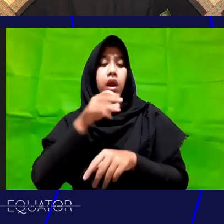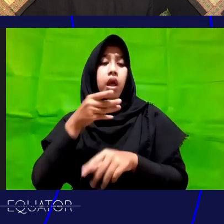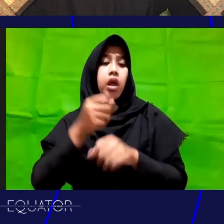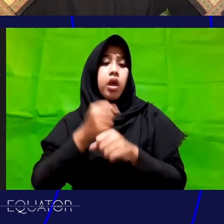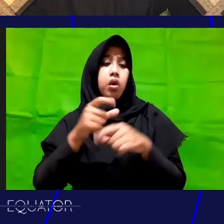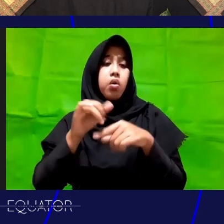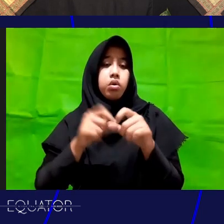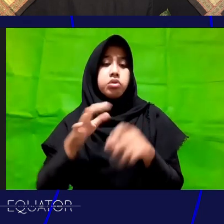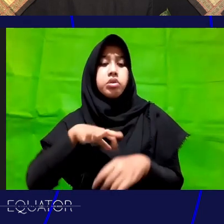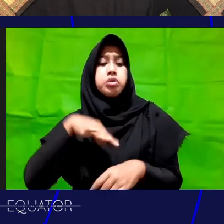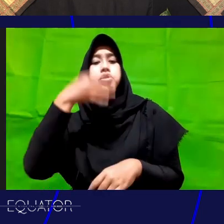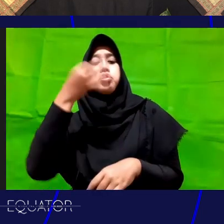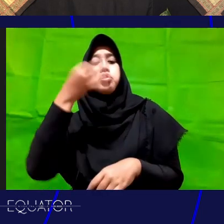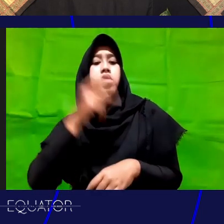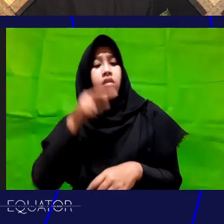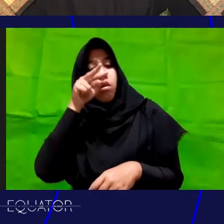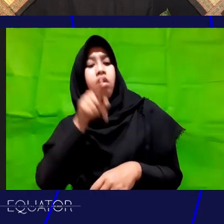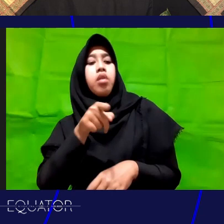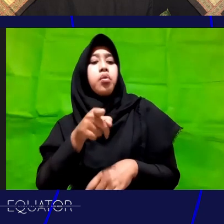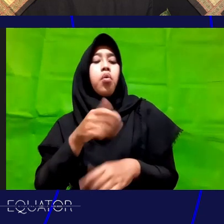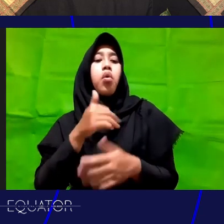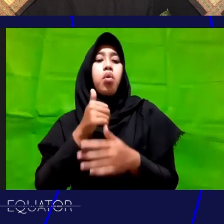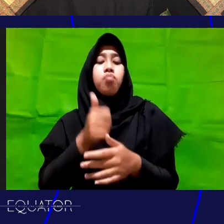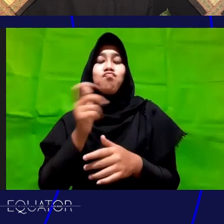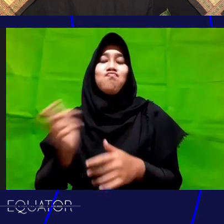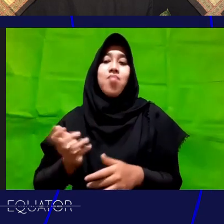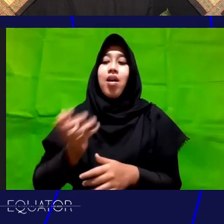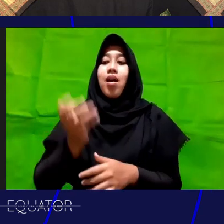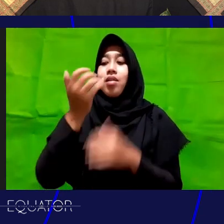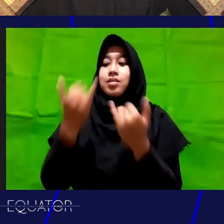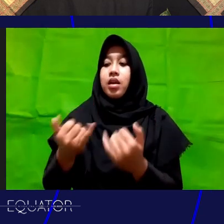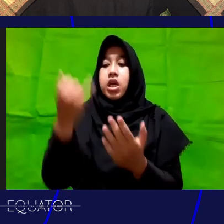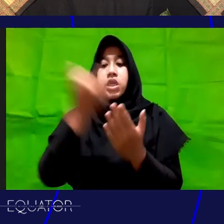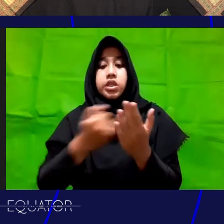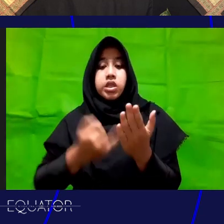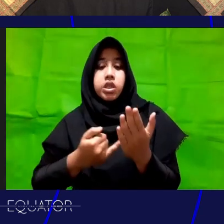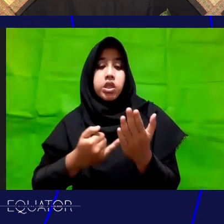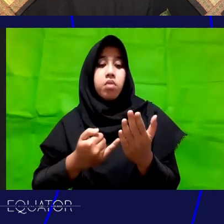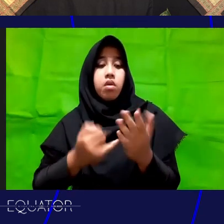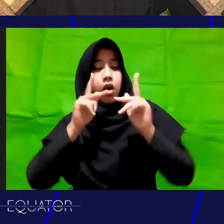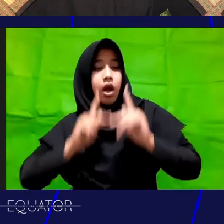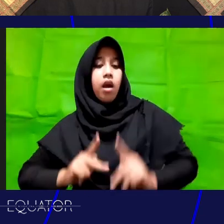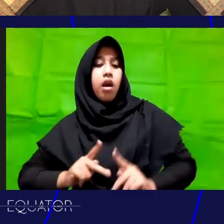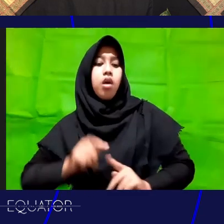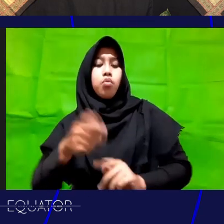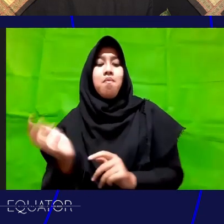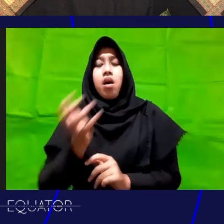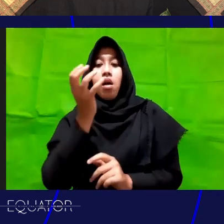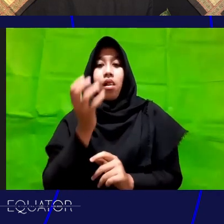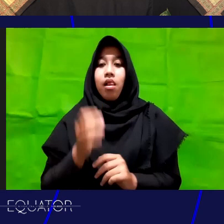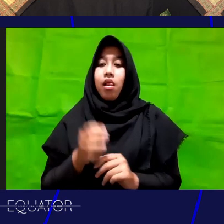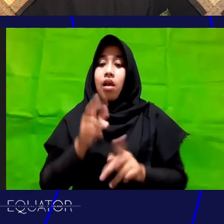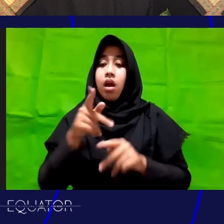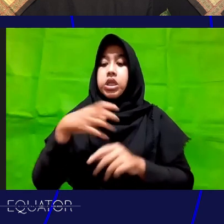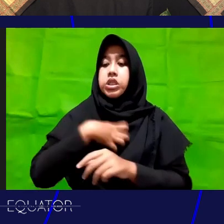gitu, dan itu mahal. Sekarang itu seniman yang berkarya seperti itu sangat mahal, karena seniman mentalitasnya sama dengan pengemis, ya,